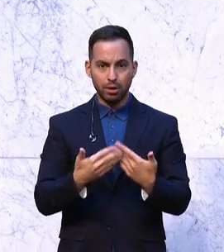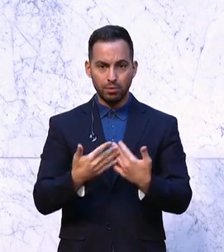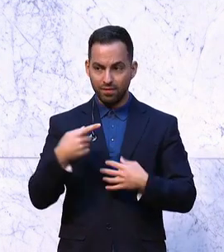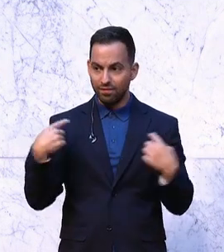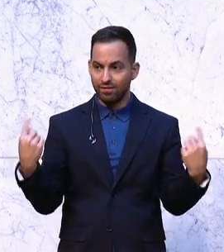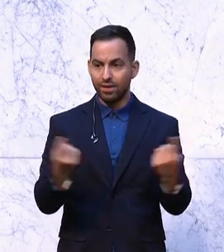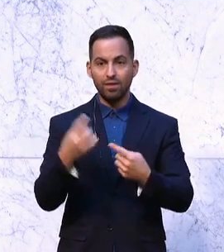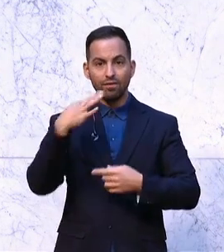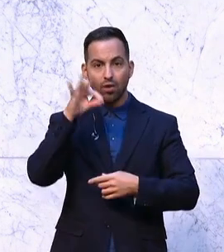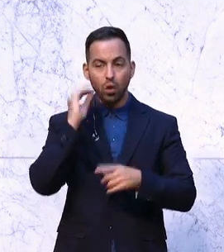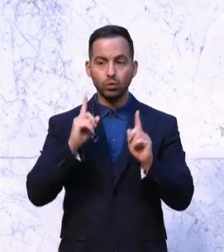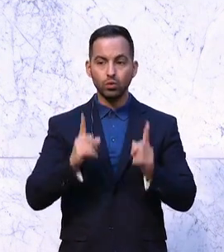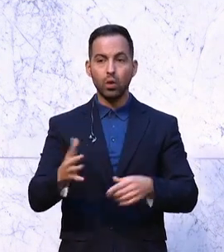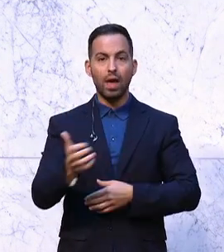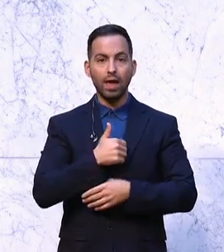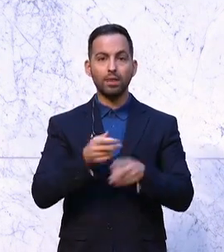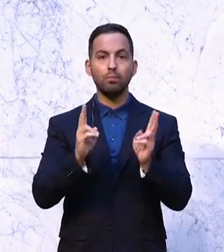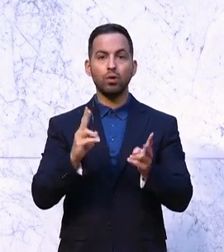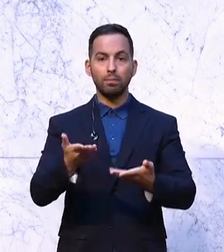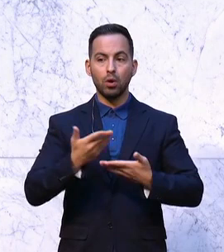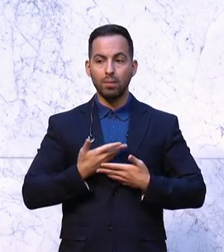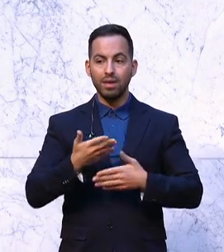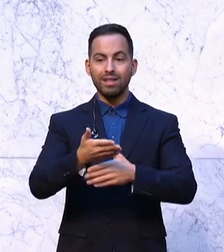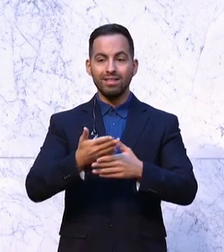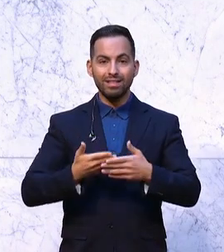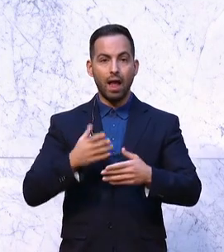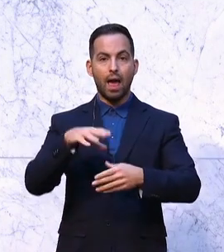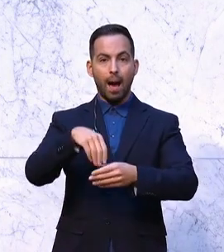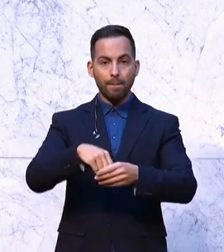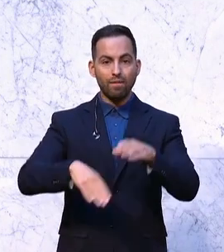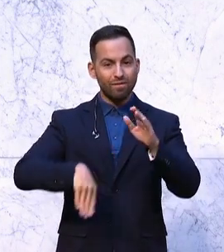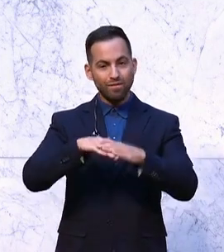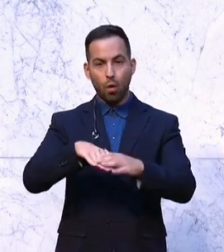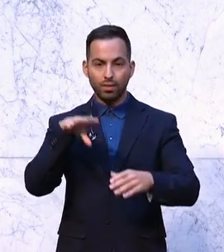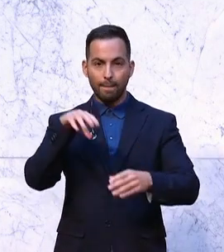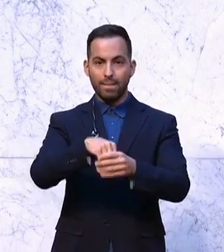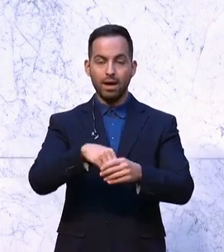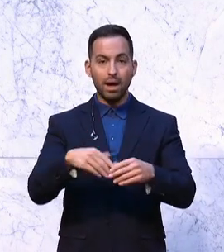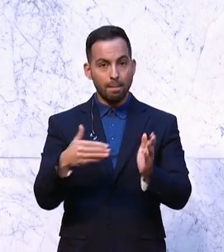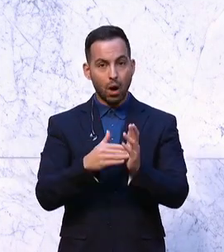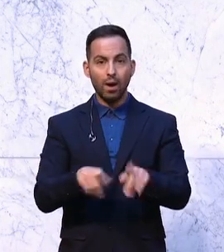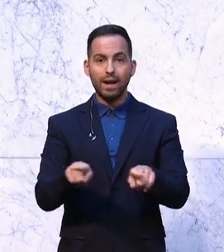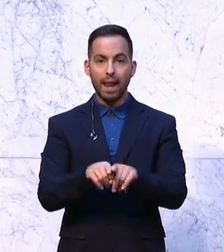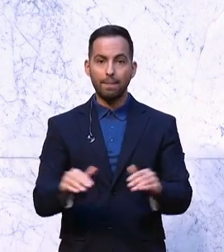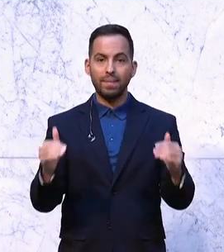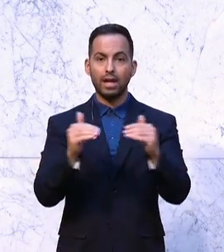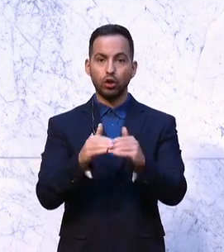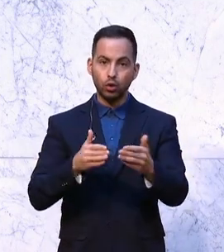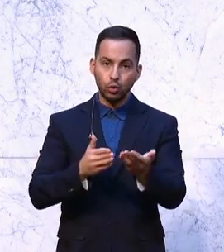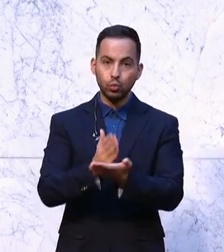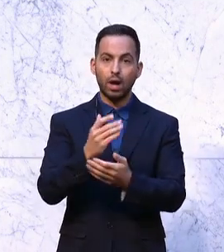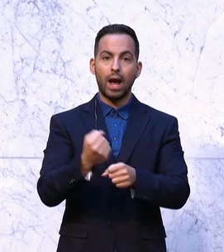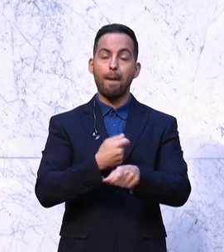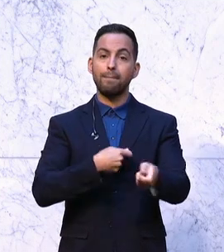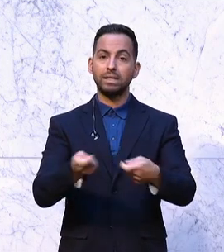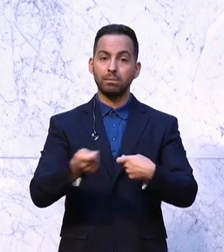nicht endlich die Möglichkeiten zur Teilhabe vollumfänglich einräumen. Und dafür braucht es den gleichberechtigten Zugang zum Arbeitsmarkt.